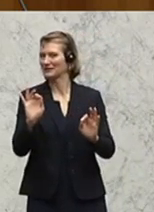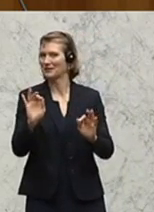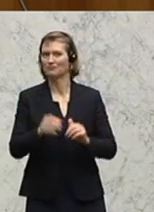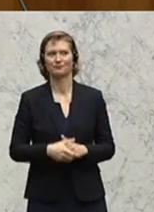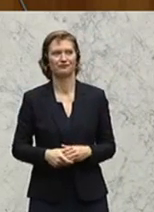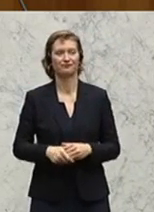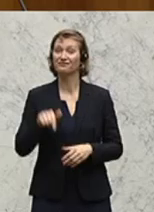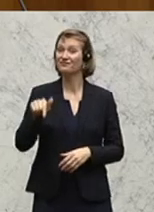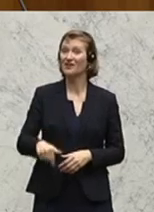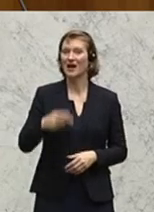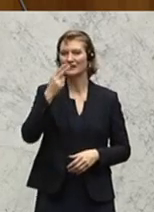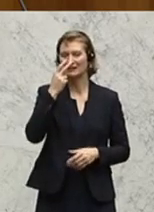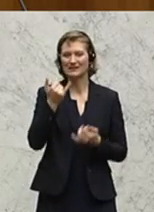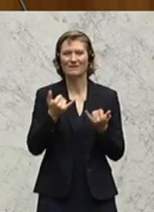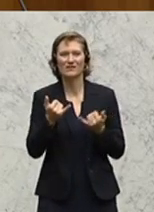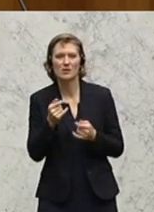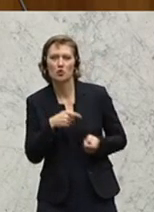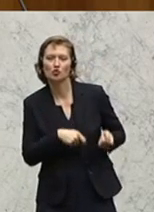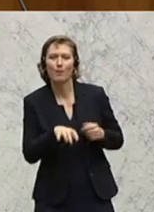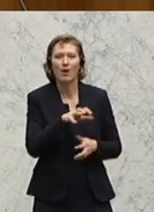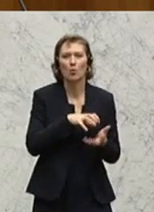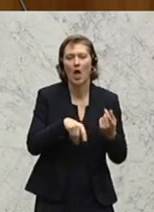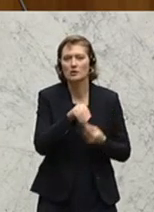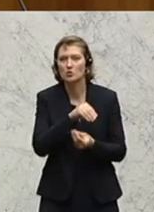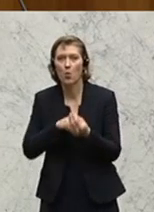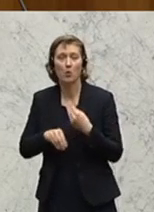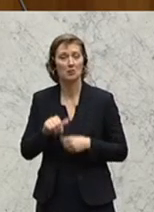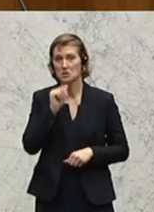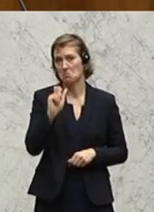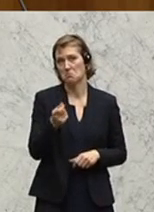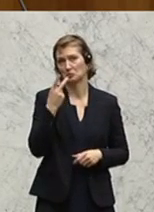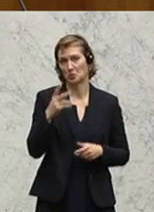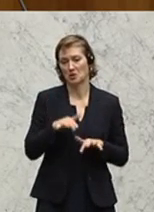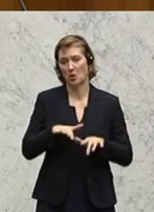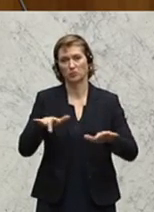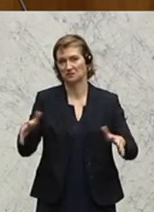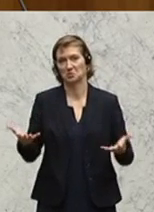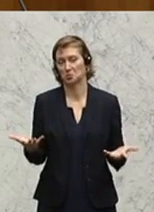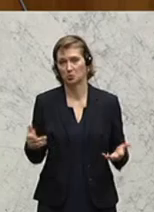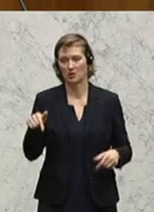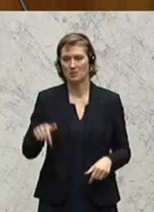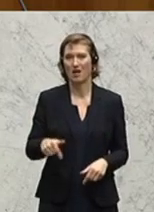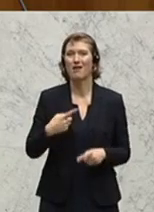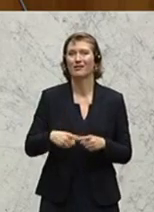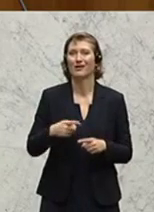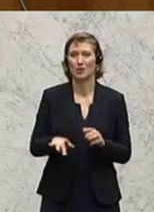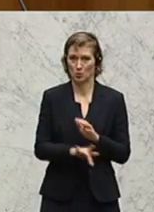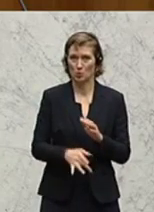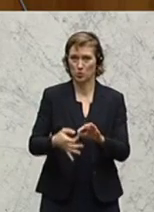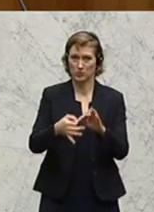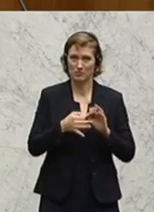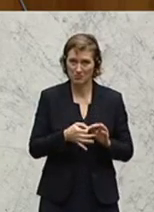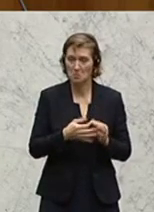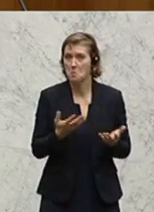Situation. Hier ist der spekulative Aspekt bei Weitem nicht so ausgeprägt. Und die Hypothek ist auch